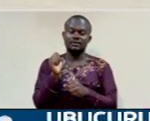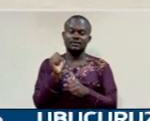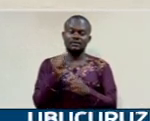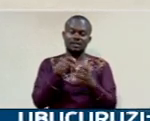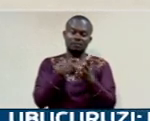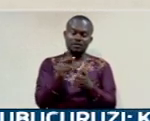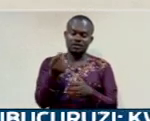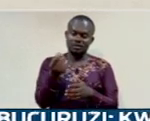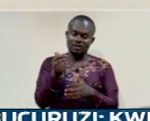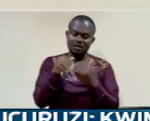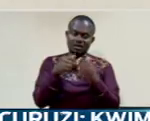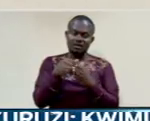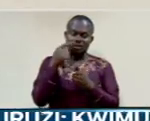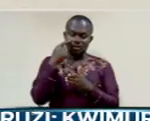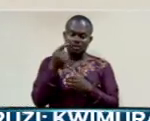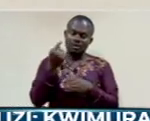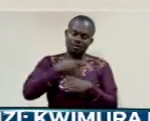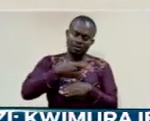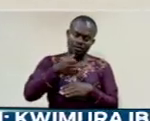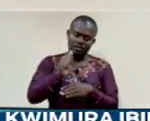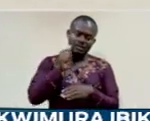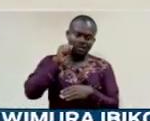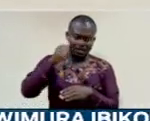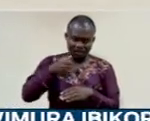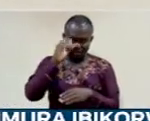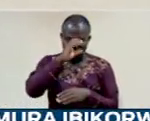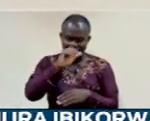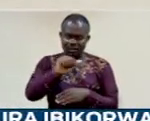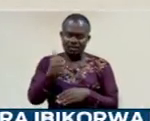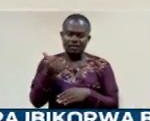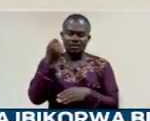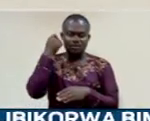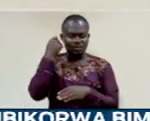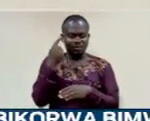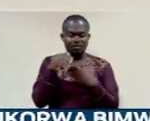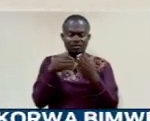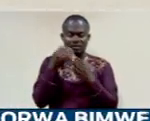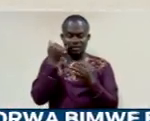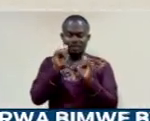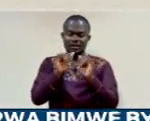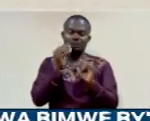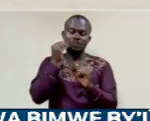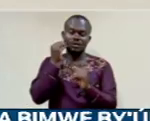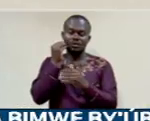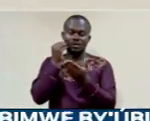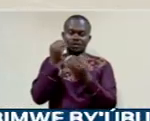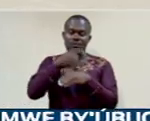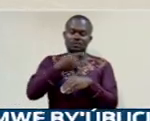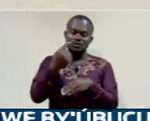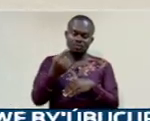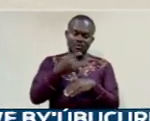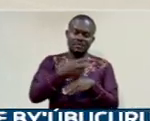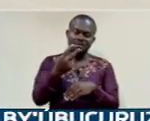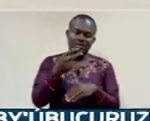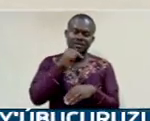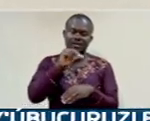kamwishyura amafaranga ashobora kurarira uwo munsi, ejo akabyuka ajya gushaka andi. So urumva kuba yaguma mu rugo umunsi umwe, iminsi ibiri,